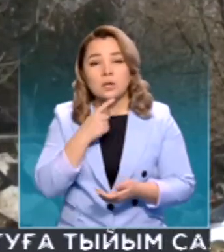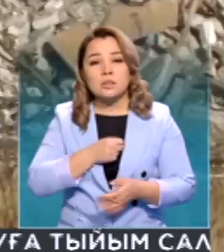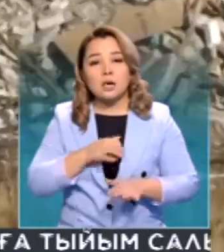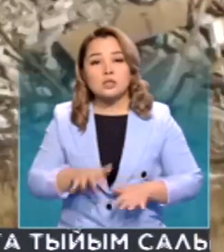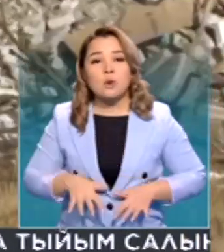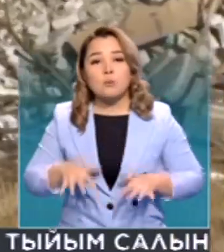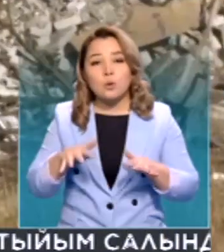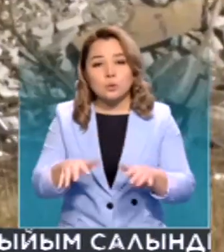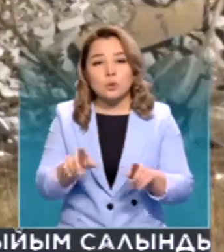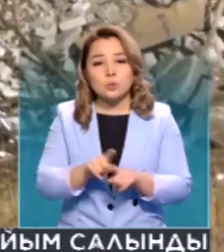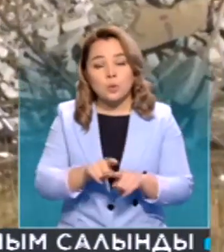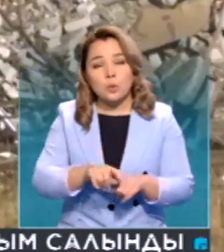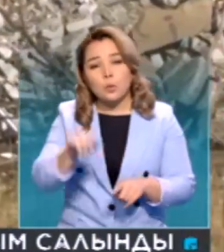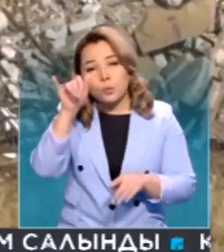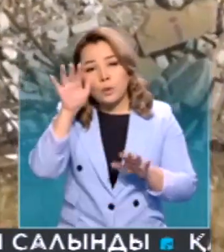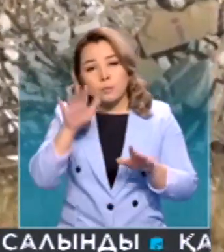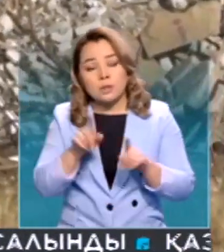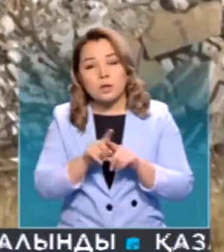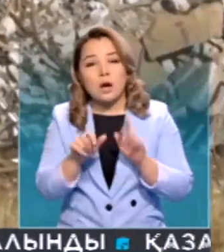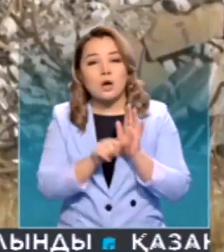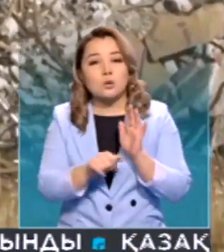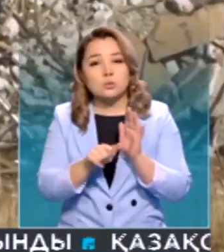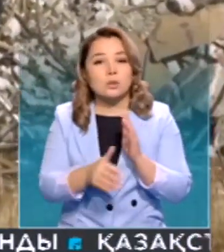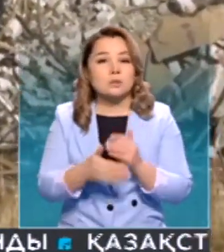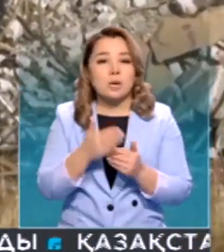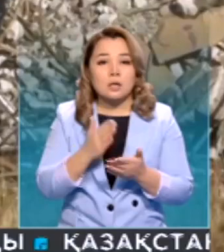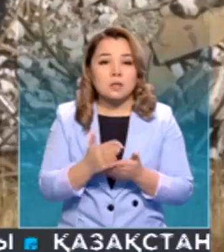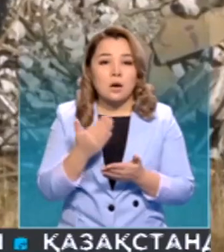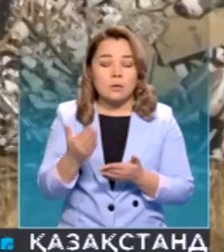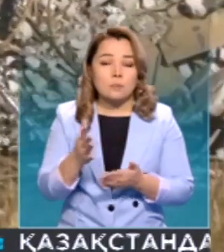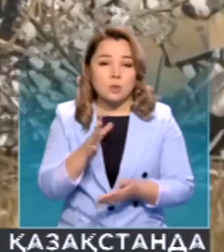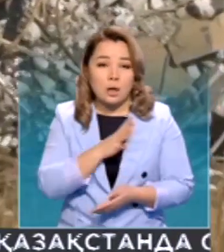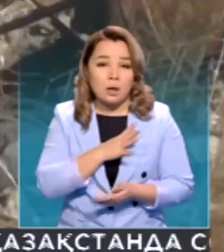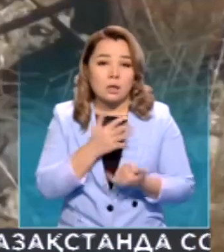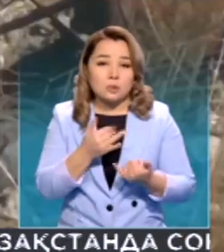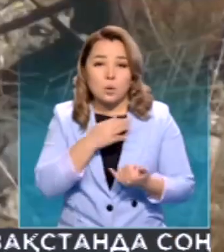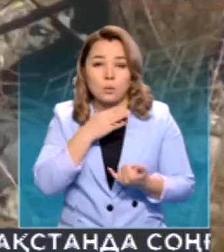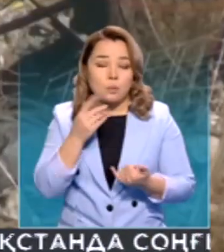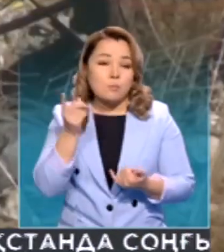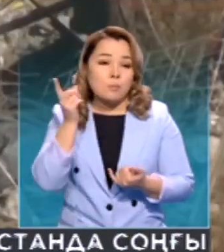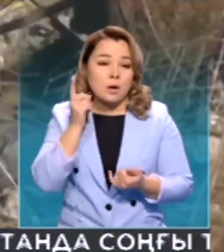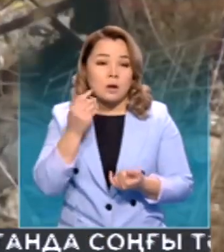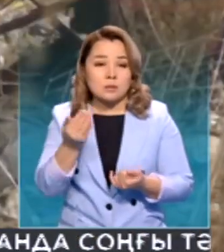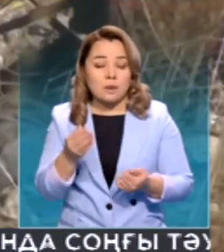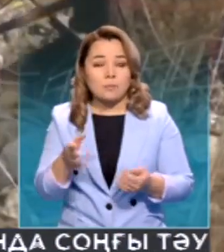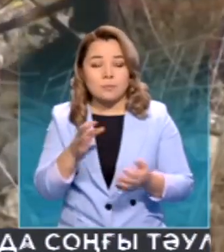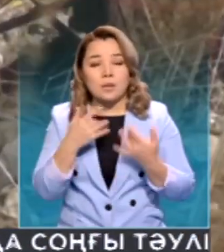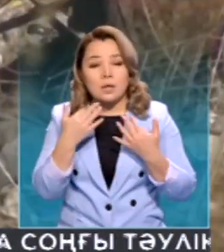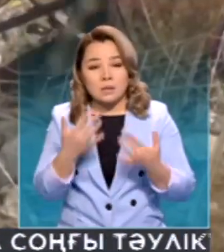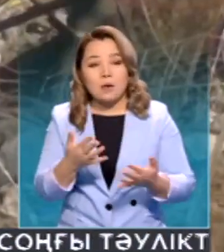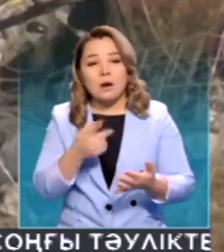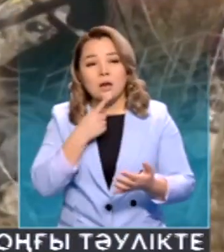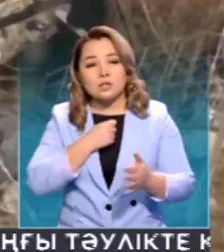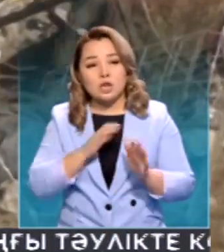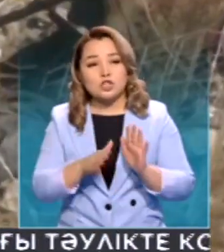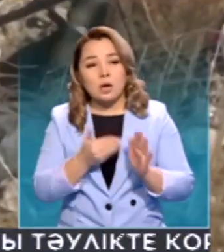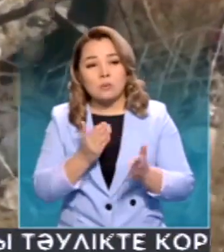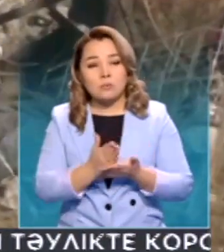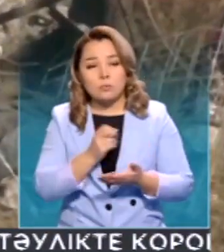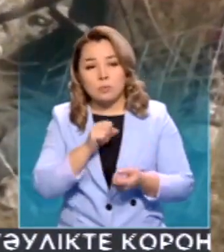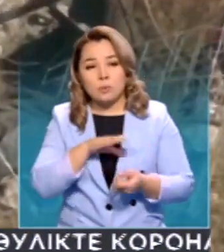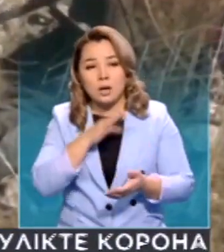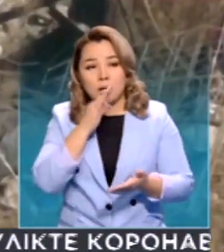шабуылды жасағанда училищеде шамамен 600-дей адам болған. Олардың көбі мобилизация бойынша әскерге шақырылғандар болуы